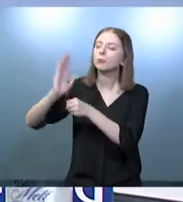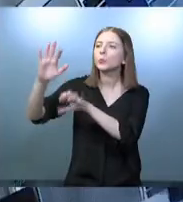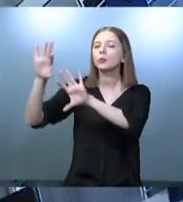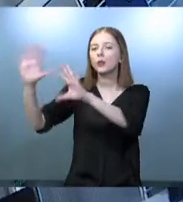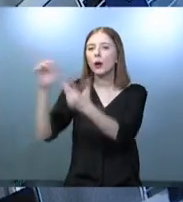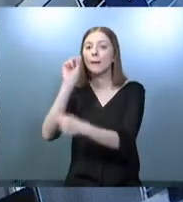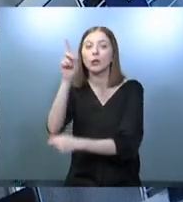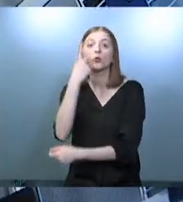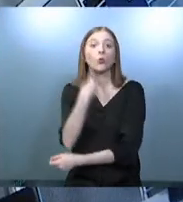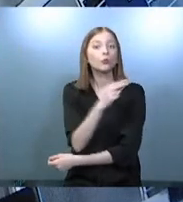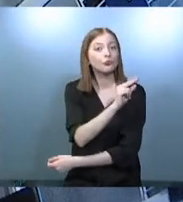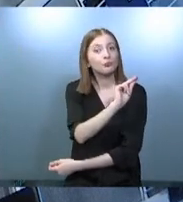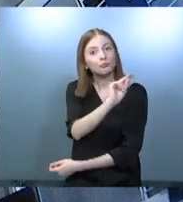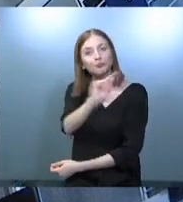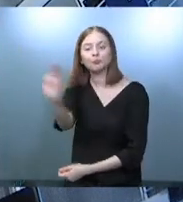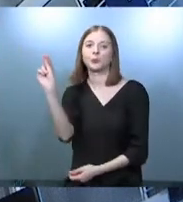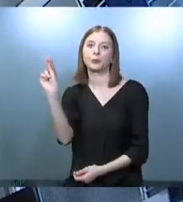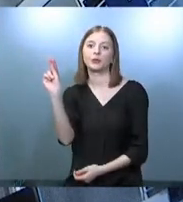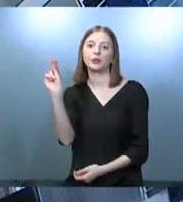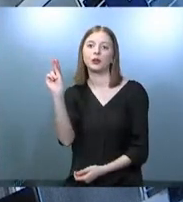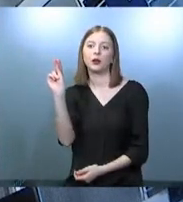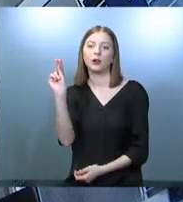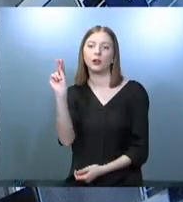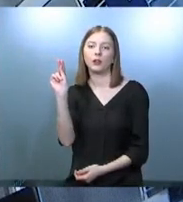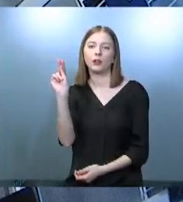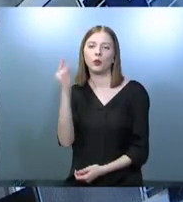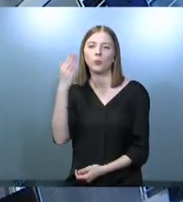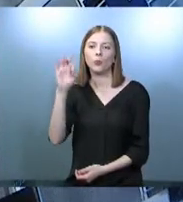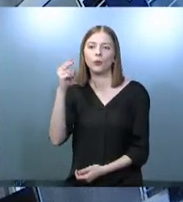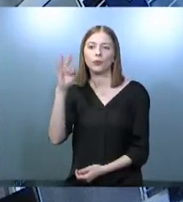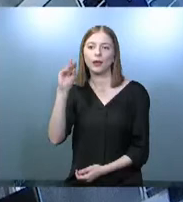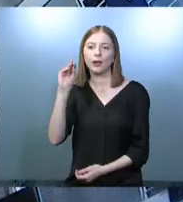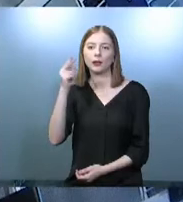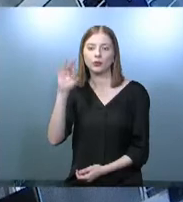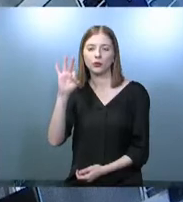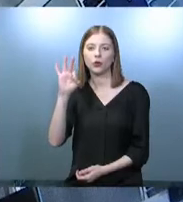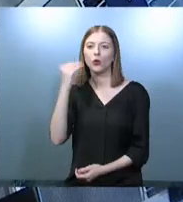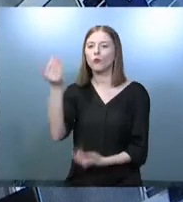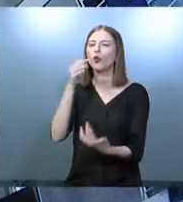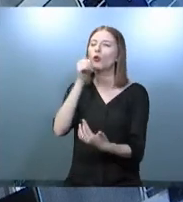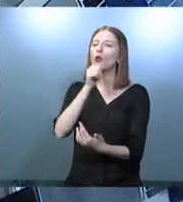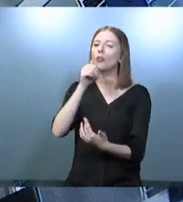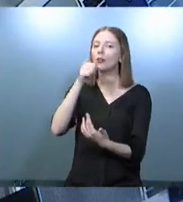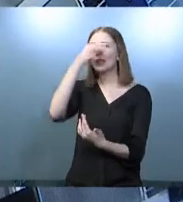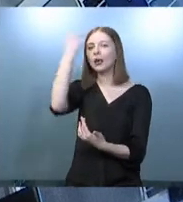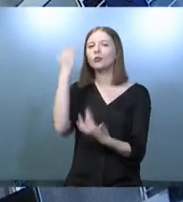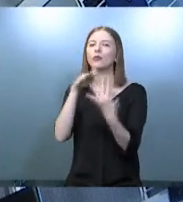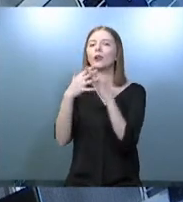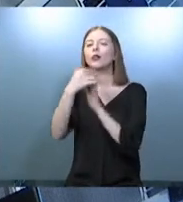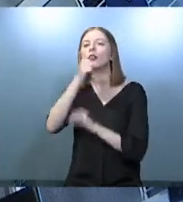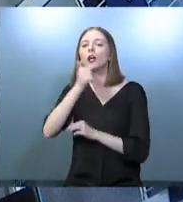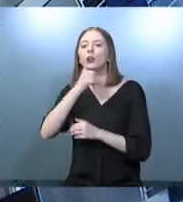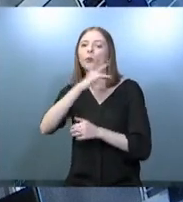noriu priminti, kad Viktoro Munteno, Lietuvos valstiečių žaliųjų sąjungos sąrašo lyderė ir kandidatė